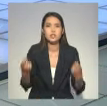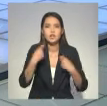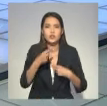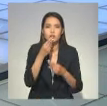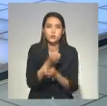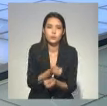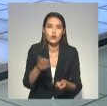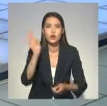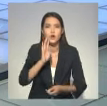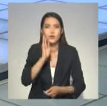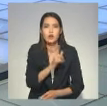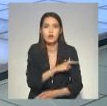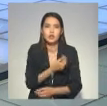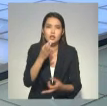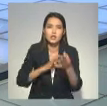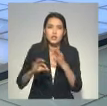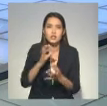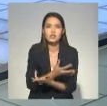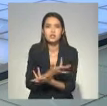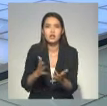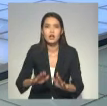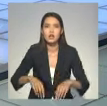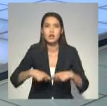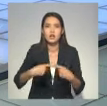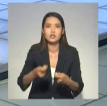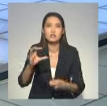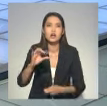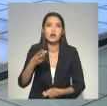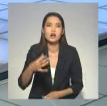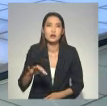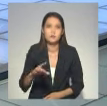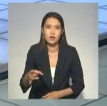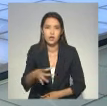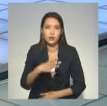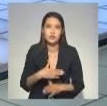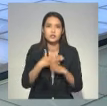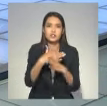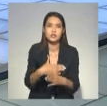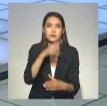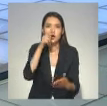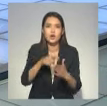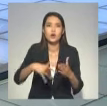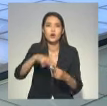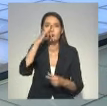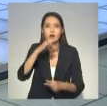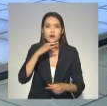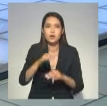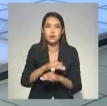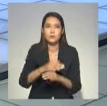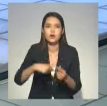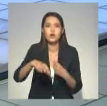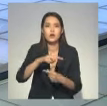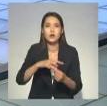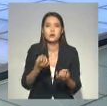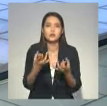Одежда, продукты, вода и медикаменты – все это отправлено в область Абай. Помощь в регион поступает со всего Казахстана – от волонтеров, бизнесменов,